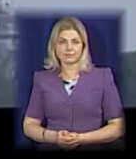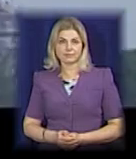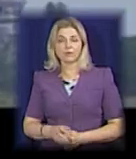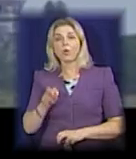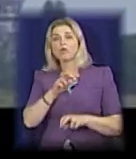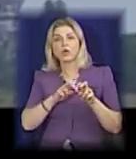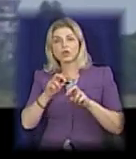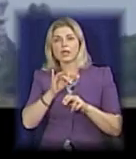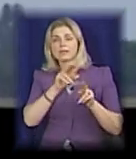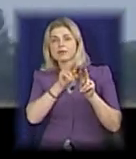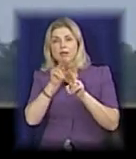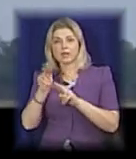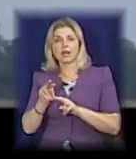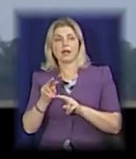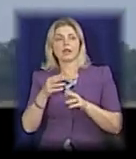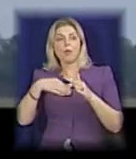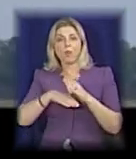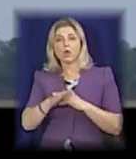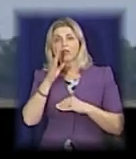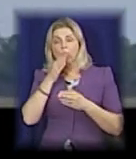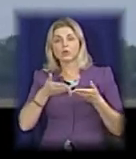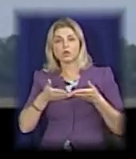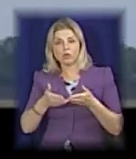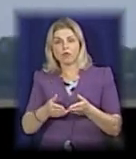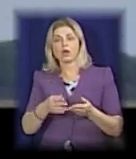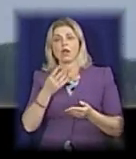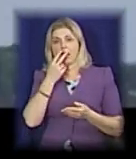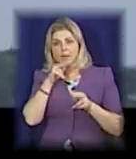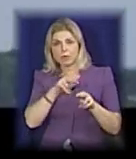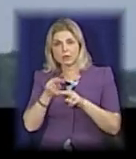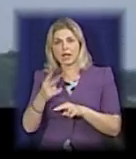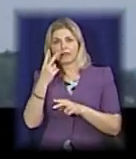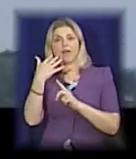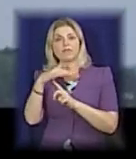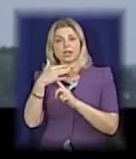Пошук та вистежування підводного човну демонструють у парному польоті два гвинтокрили